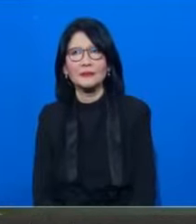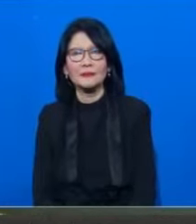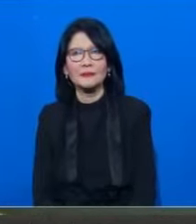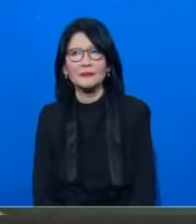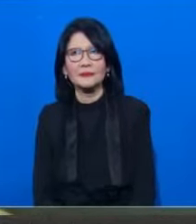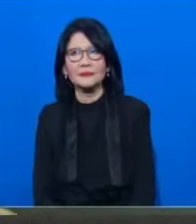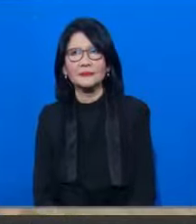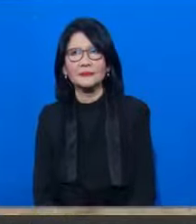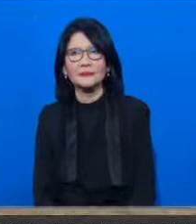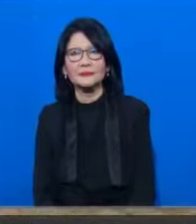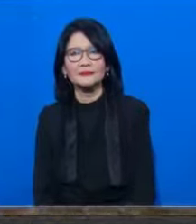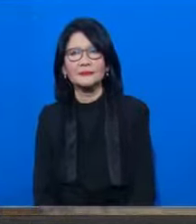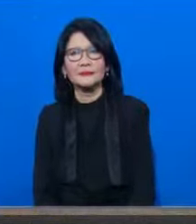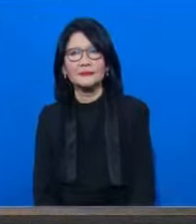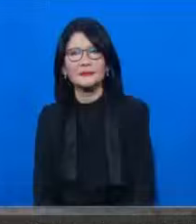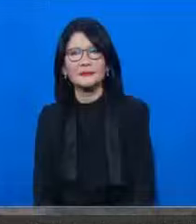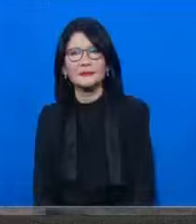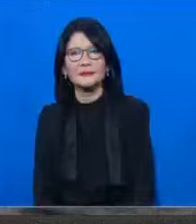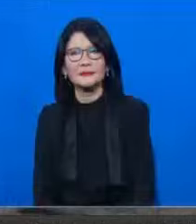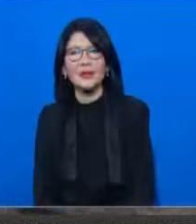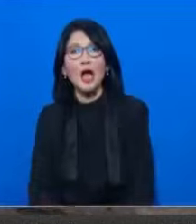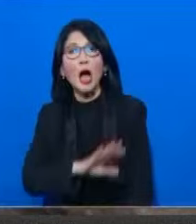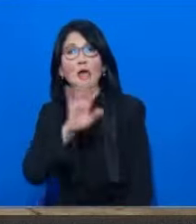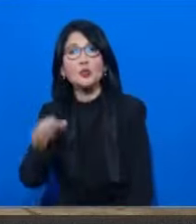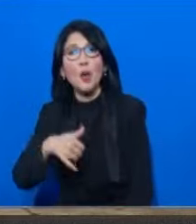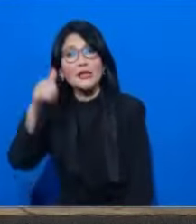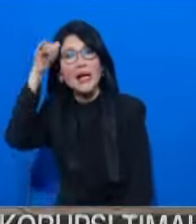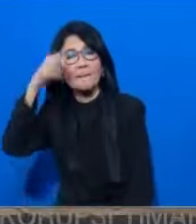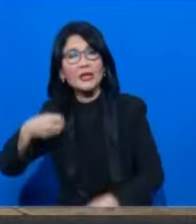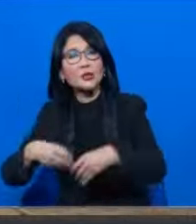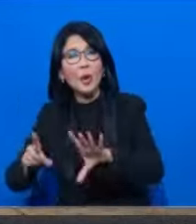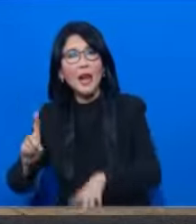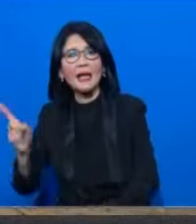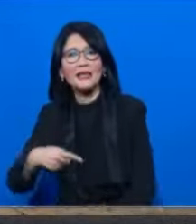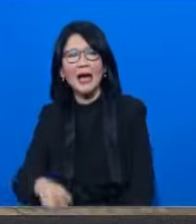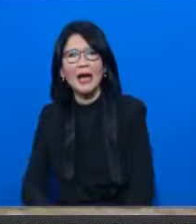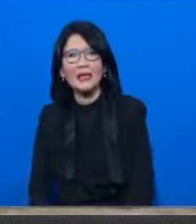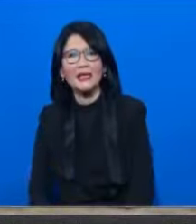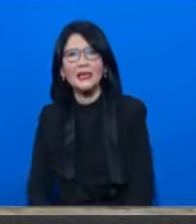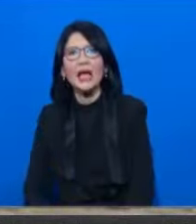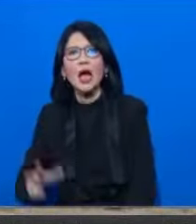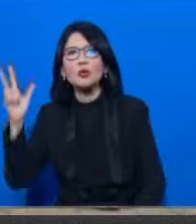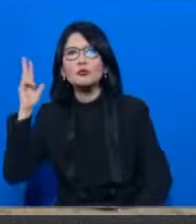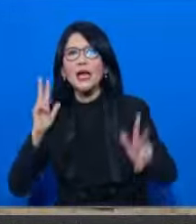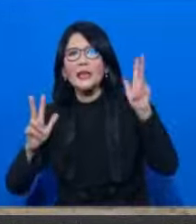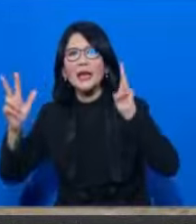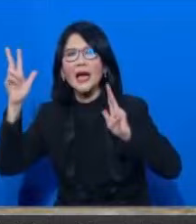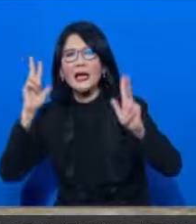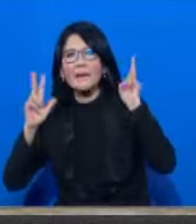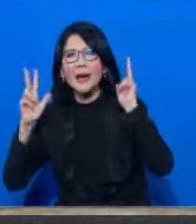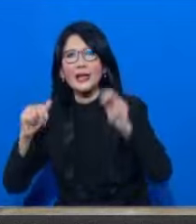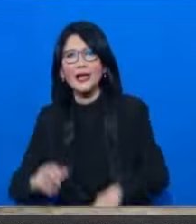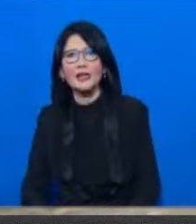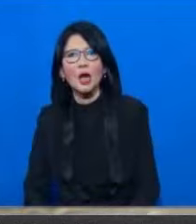cukup lumayan di sini. Seluruh sapi yang dijual ini berasal dari peternak di Nusa Tenggara Barat yang sudah melalui